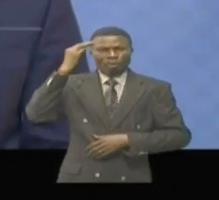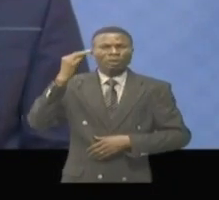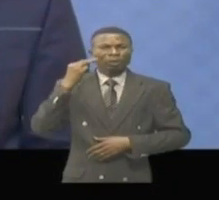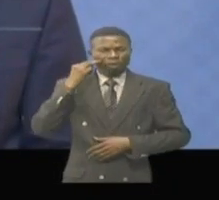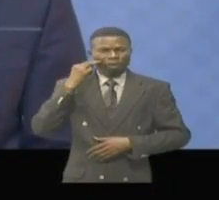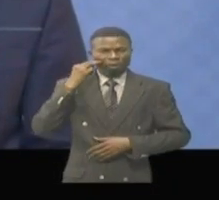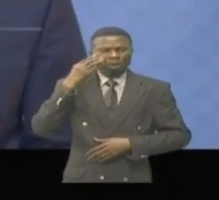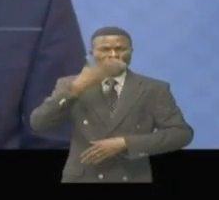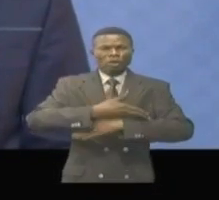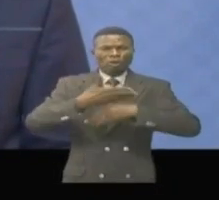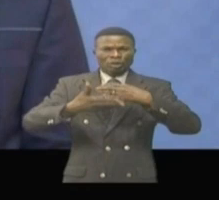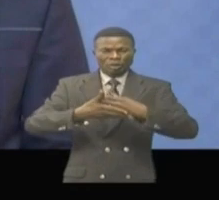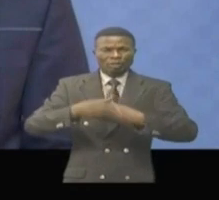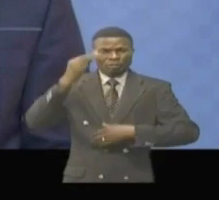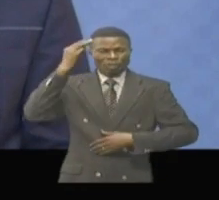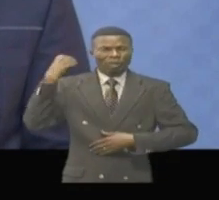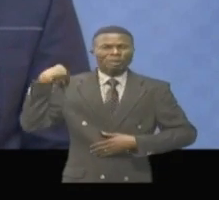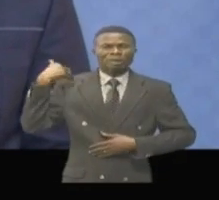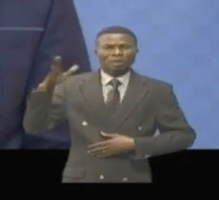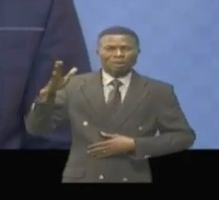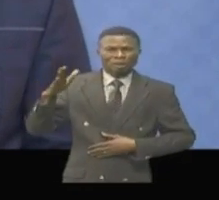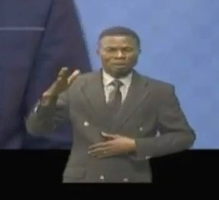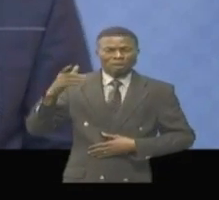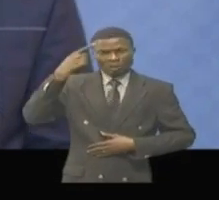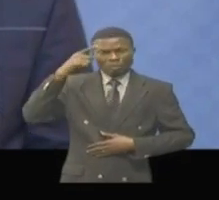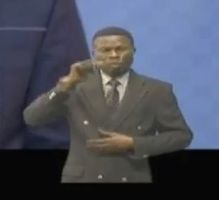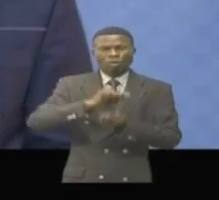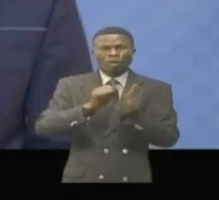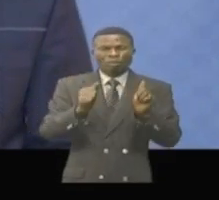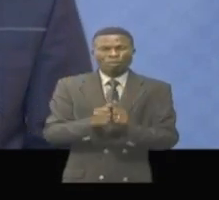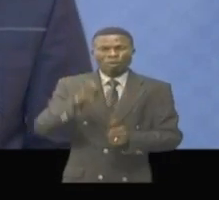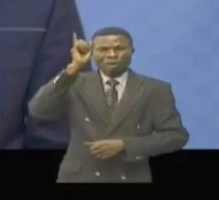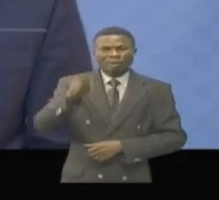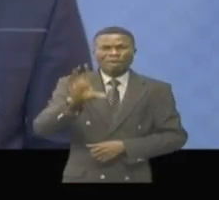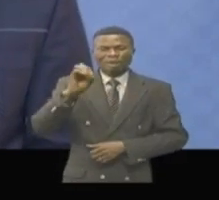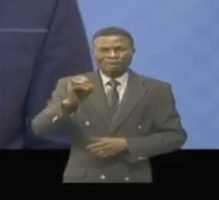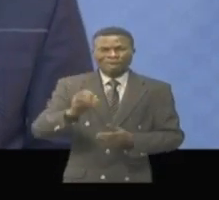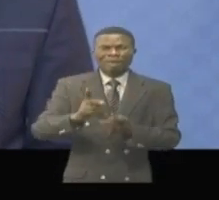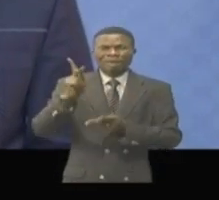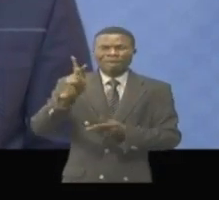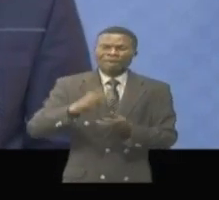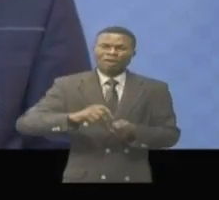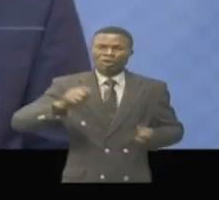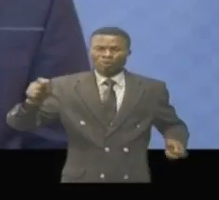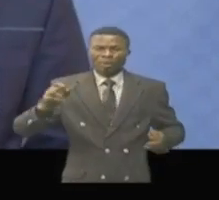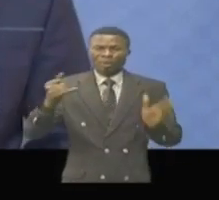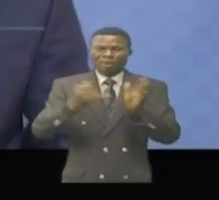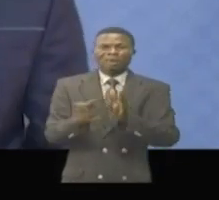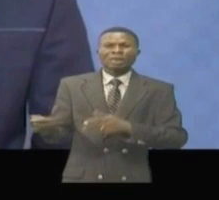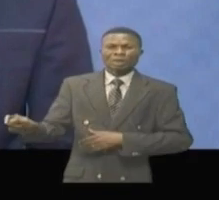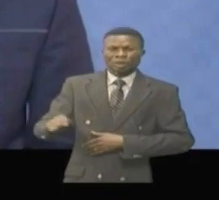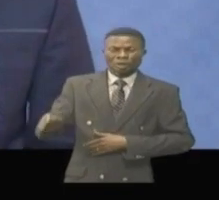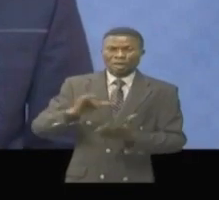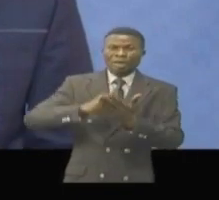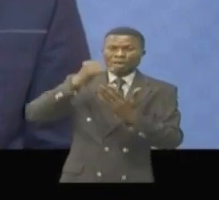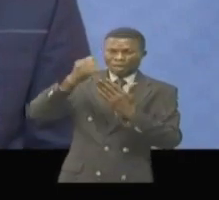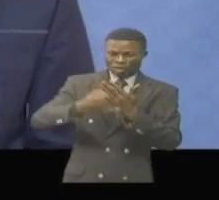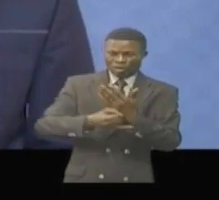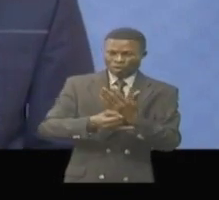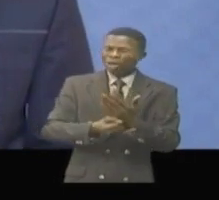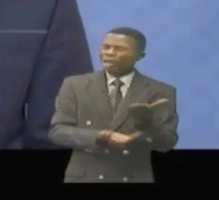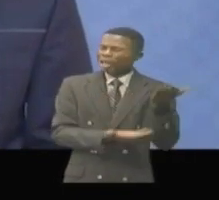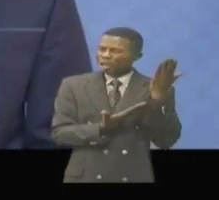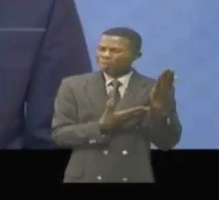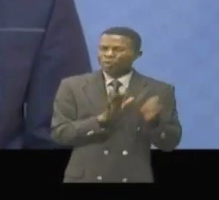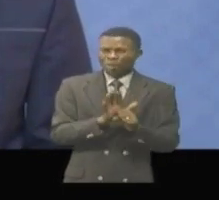des infrastructures, ministre d'État, sur 150 km dans les 6 territoires, un projet qui est vraiment salué